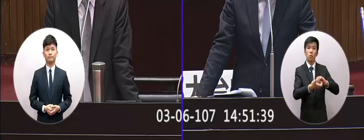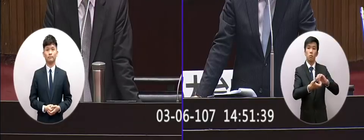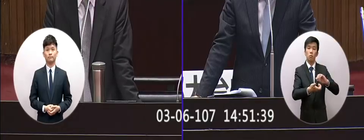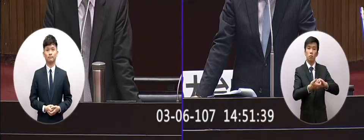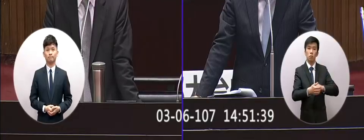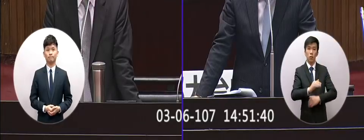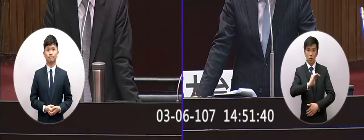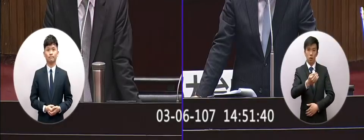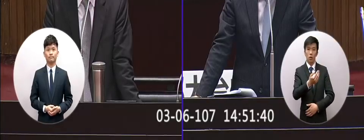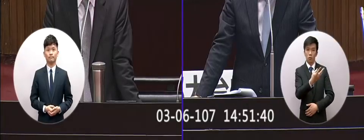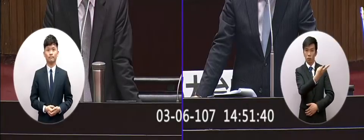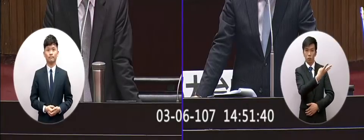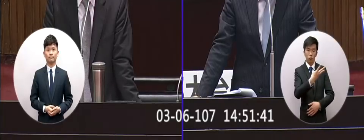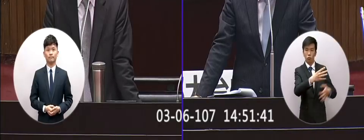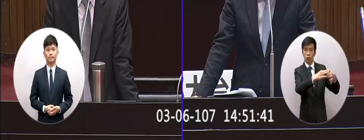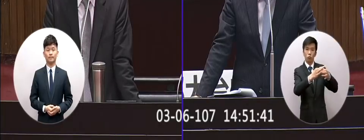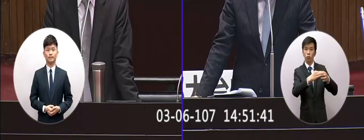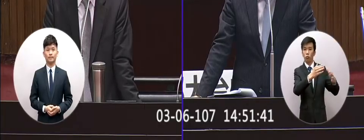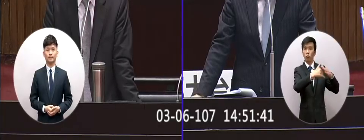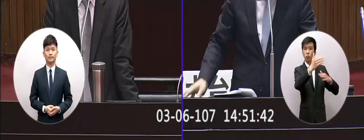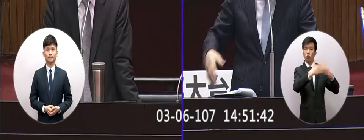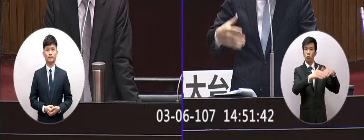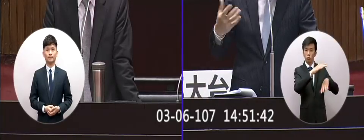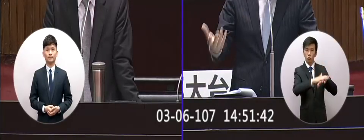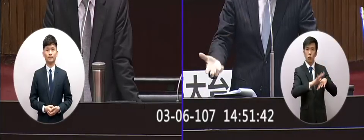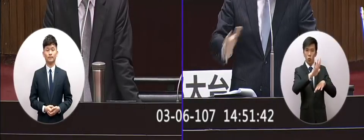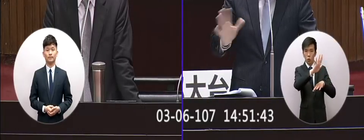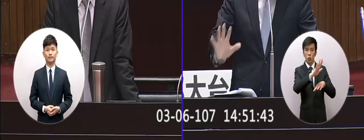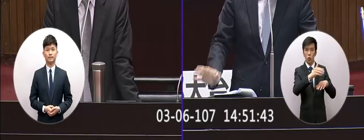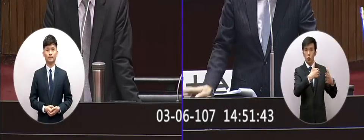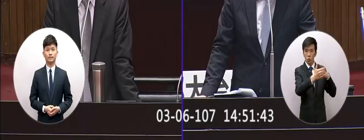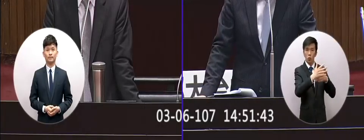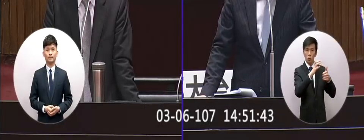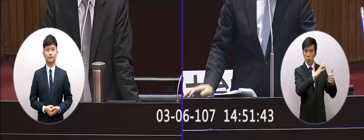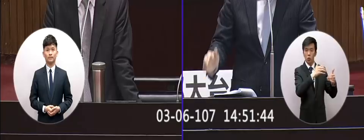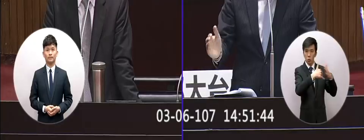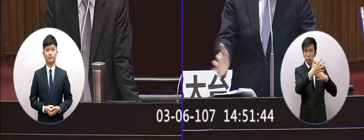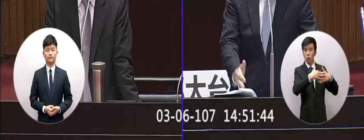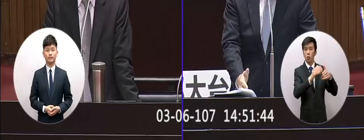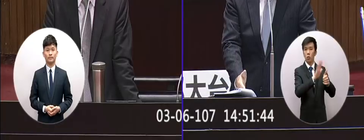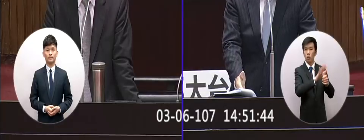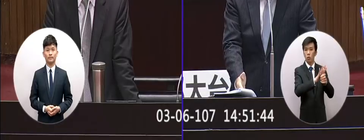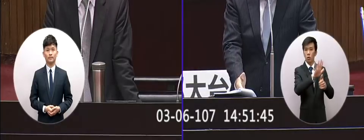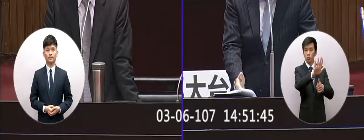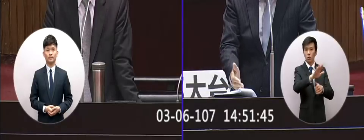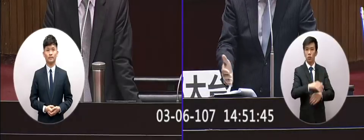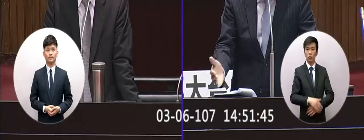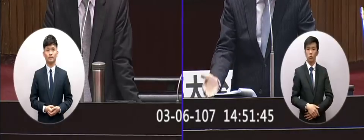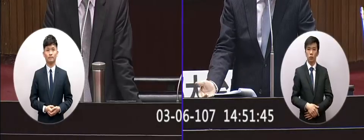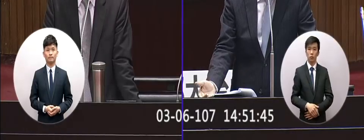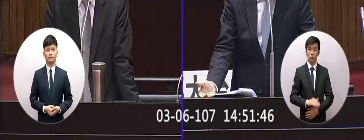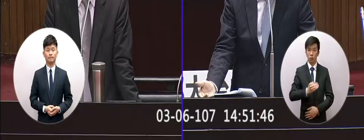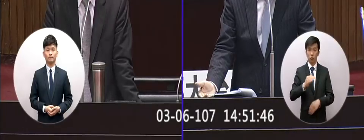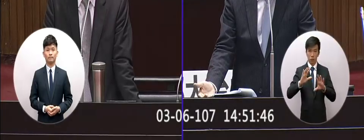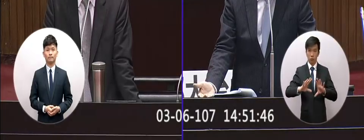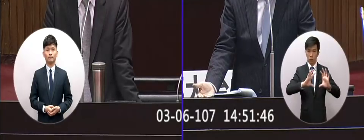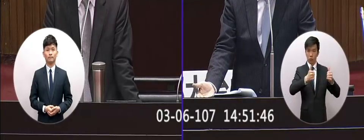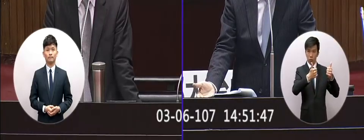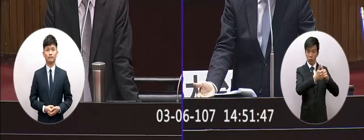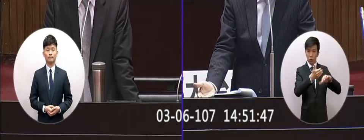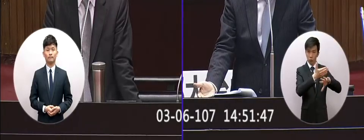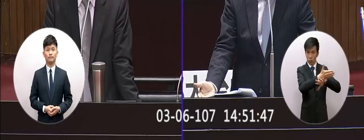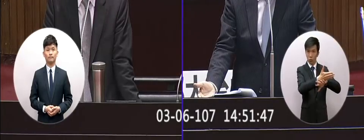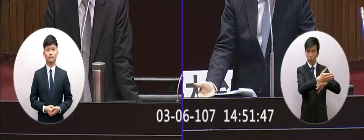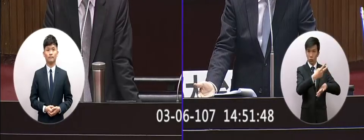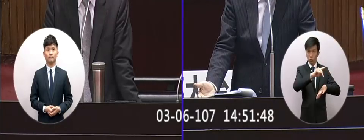他们相互之间有关系，有时候相互制衡，有时候相互协助，都有可能啦。现在是国会通过，川普马上